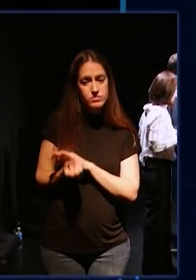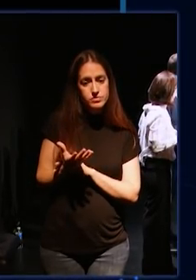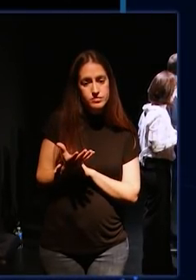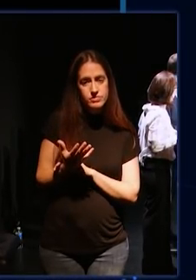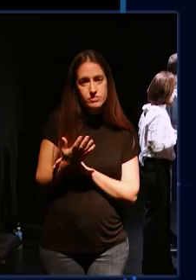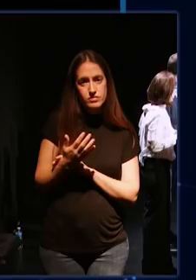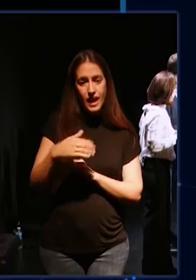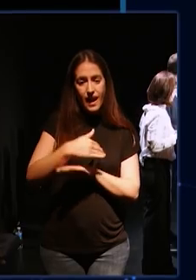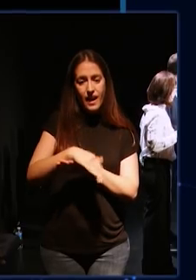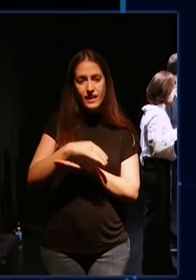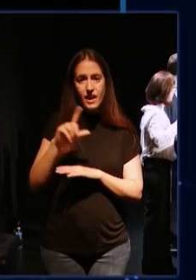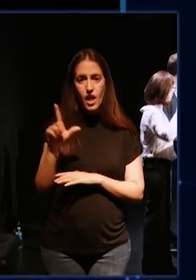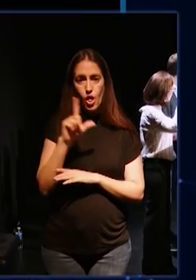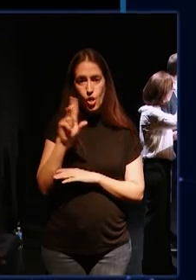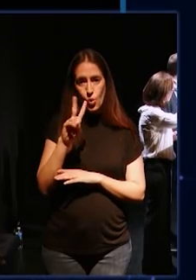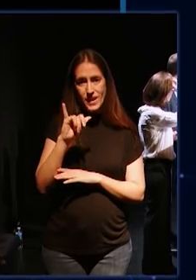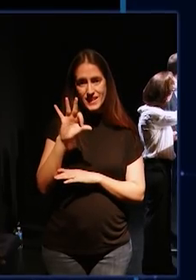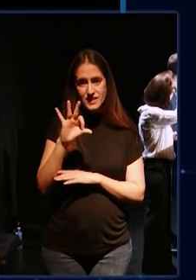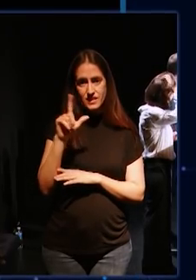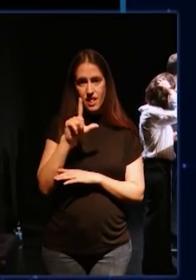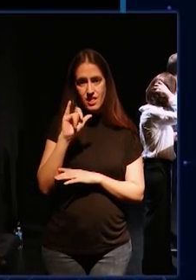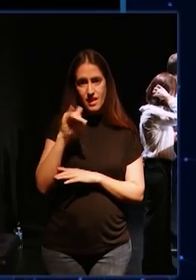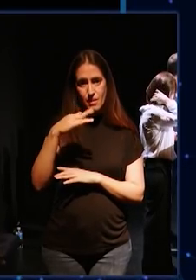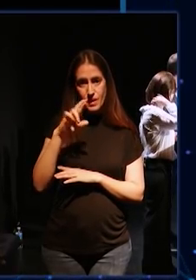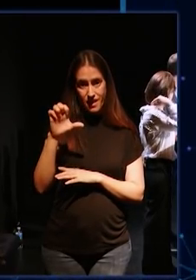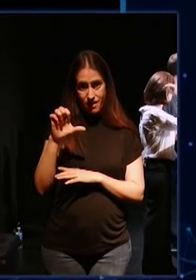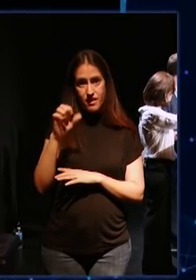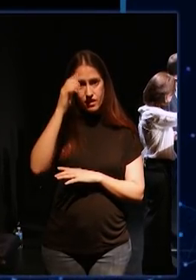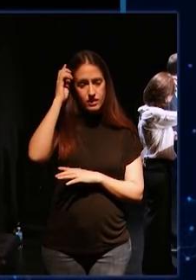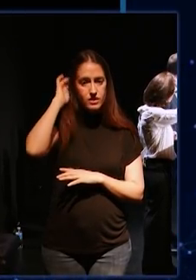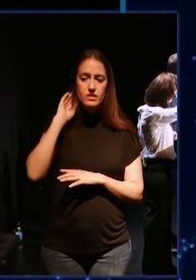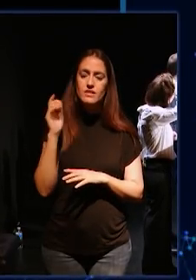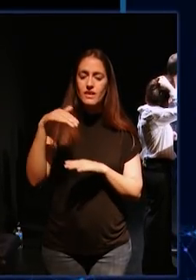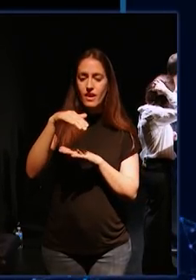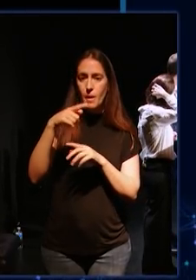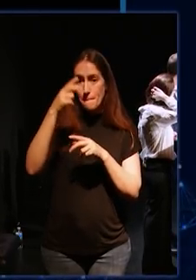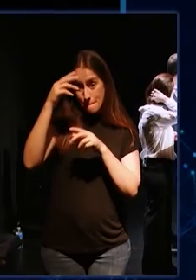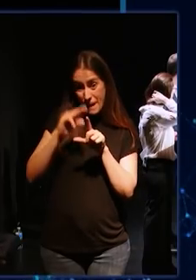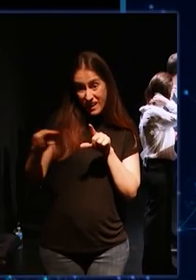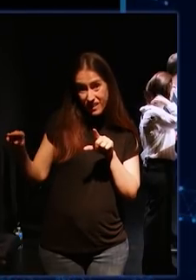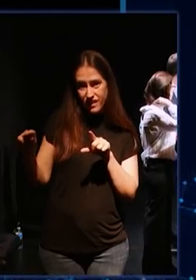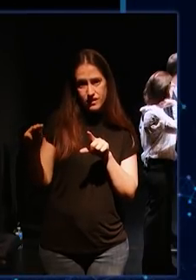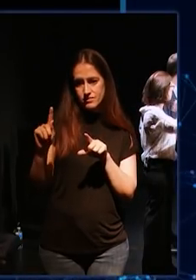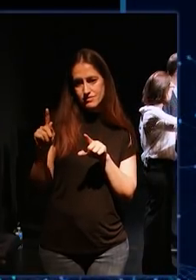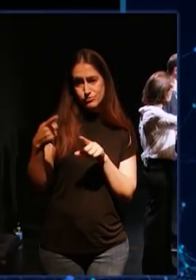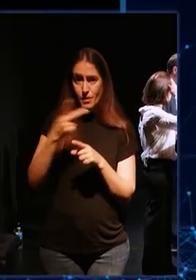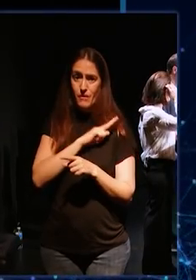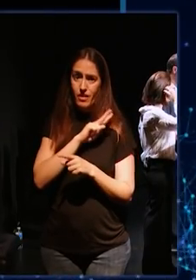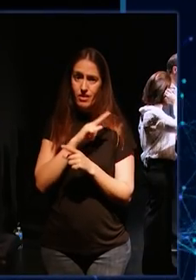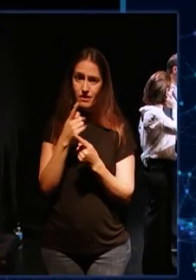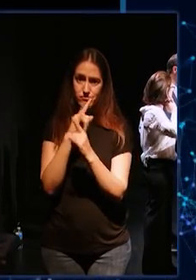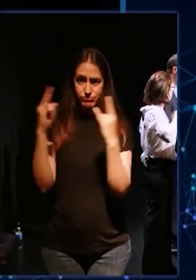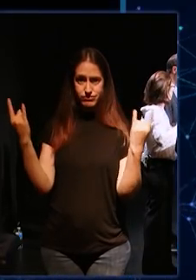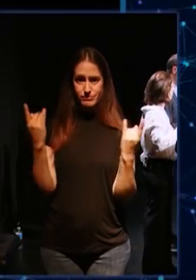Llibre. Nosaltres aquí estem totalment en contra, ja que és de les poques zones verdes que tenim al centre. Havíem pensat més d'enfocar-ho i ampliar